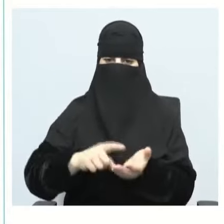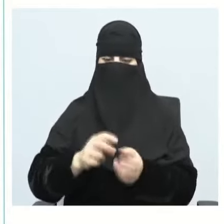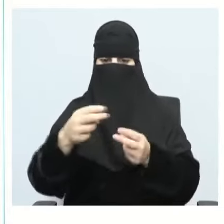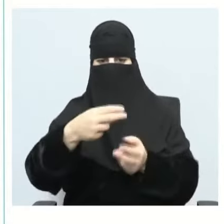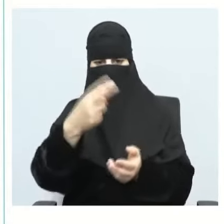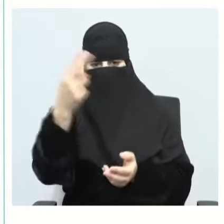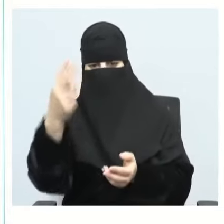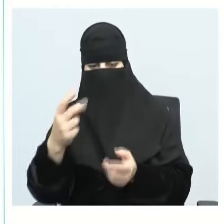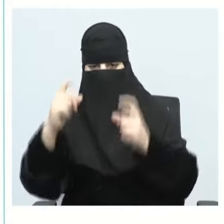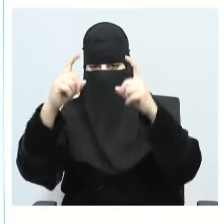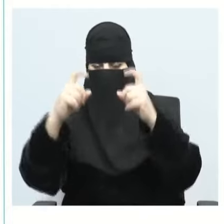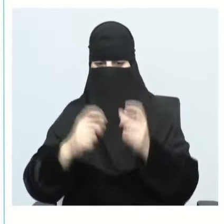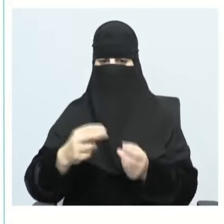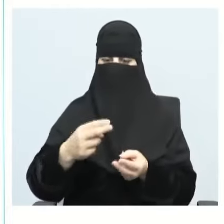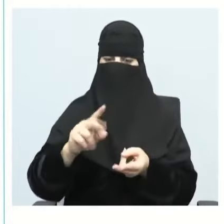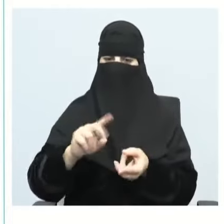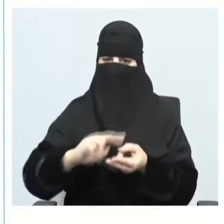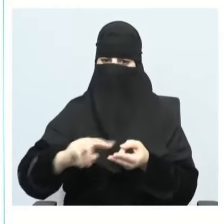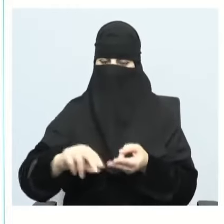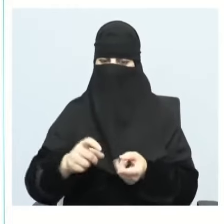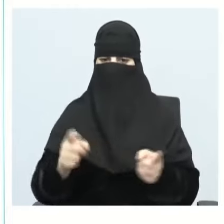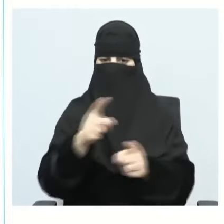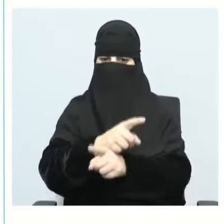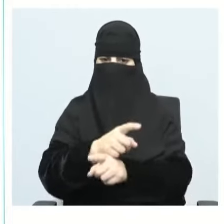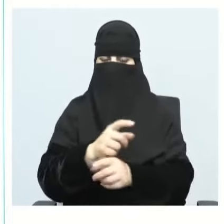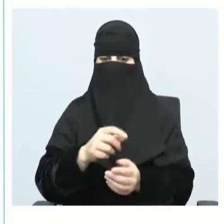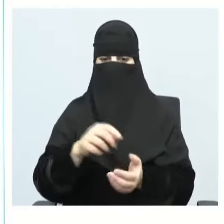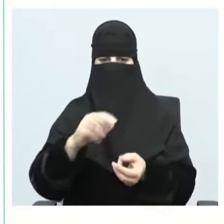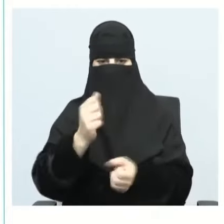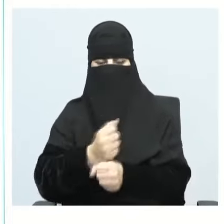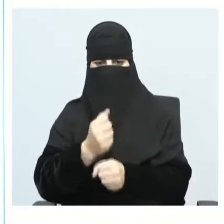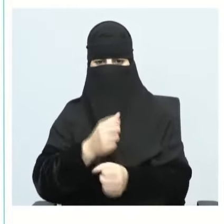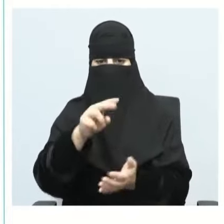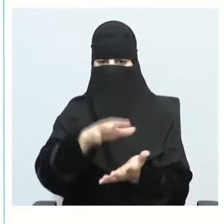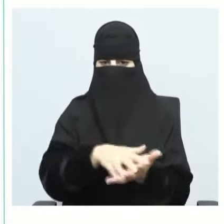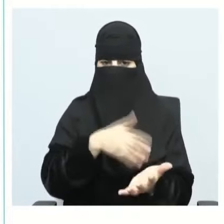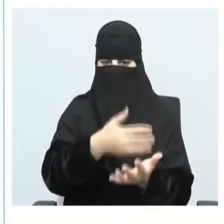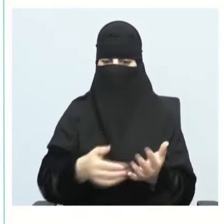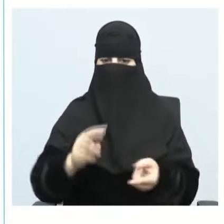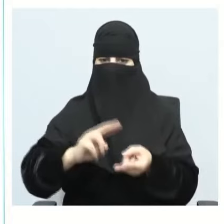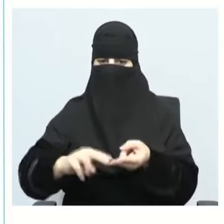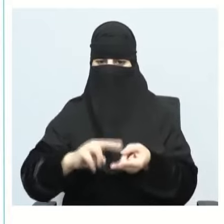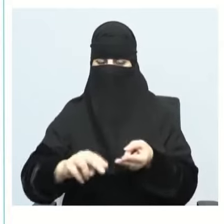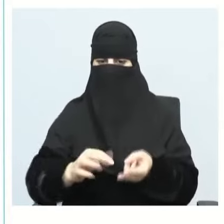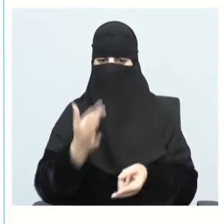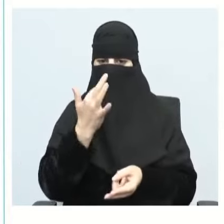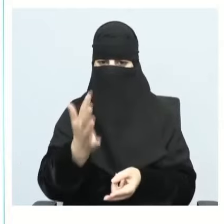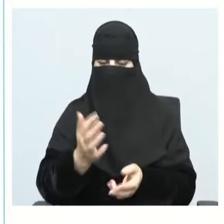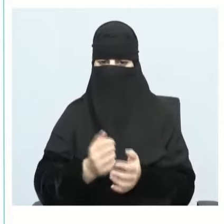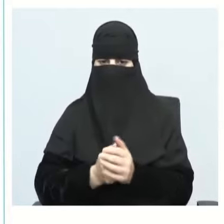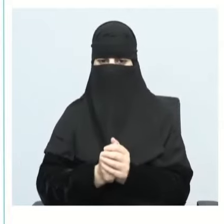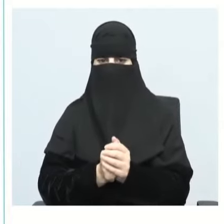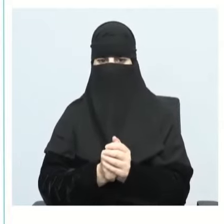الصوره والحل عكسيا انشاء جدول حل مساله ابسط